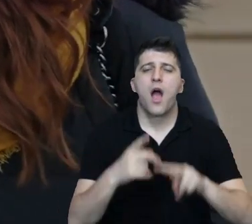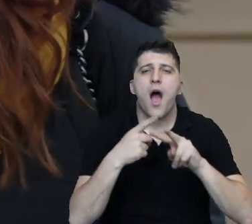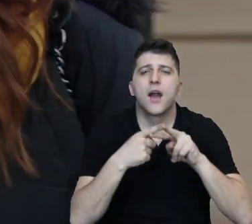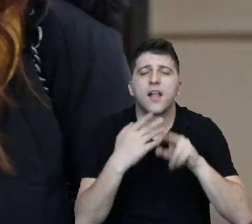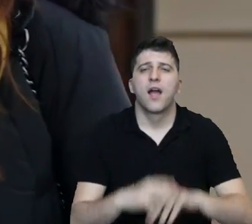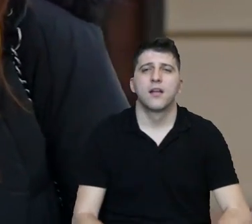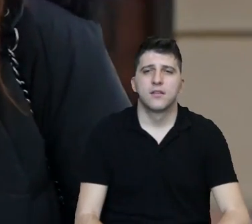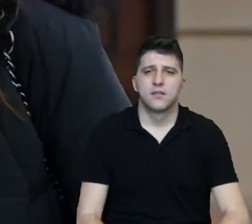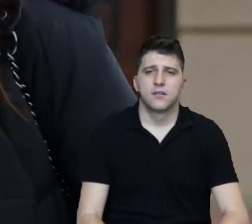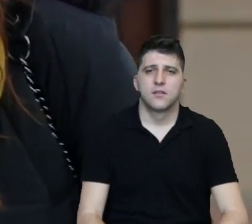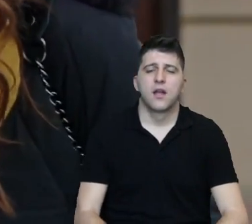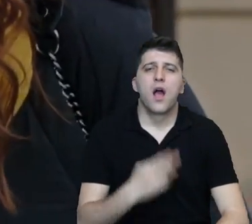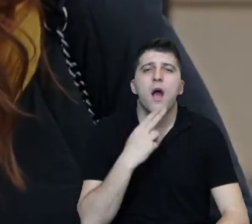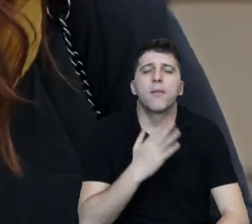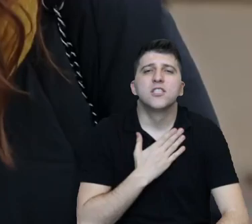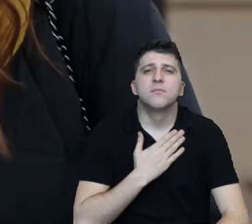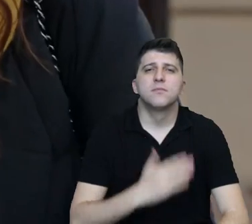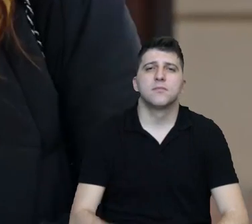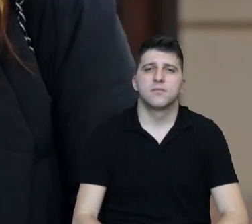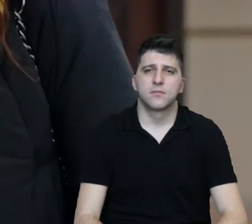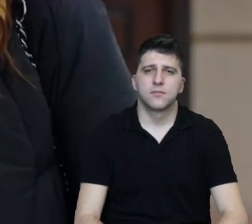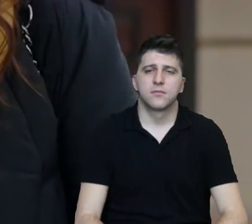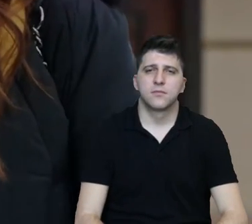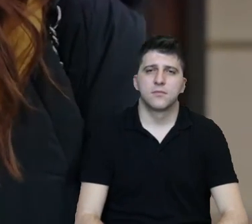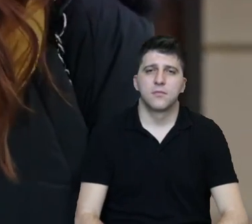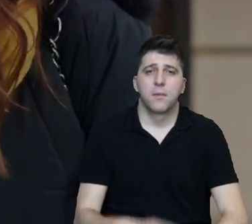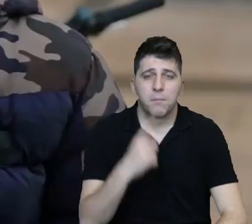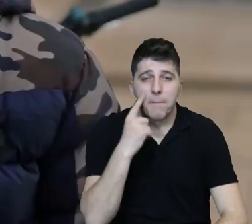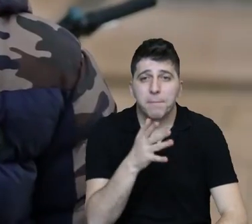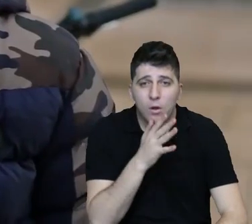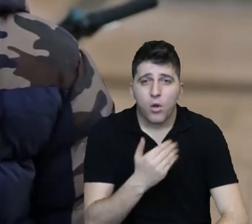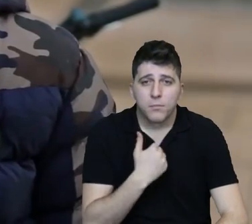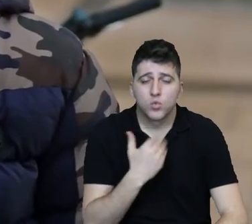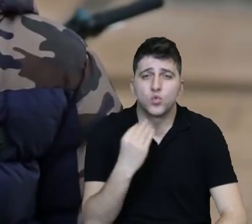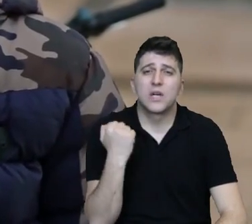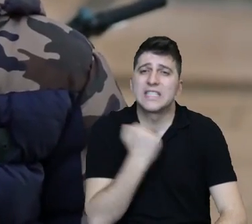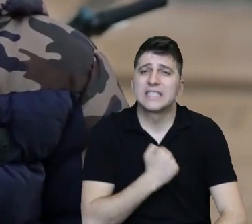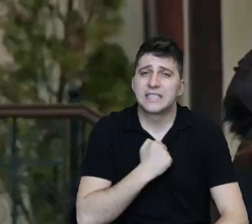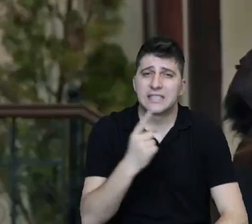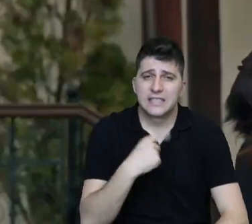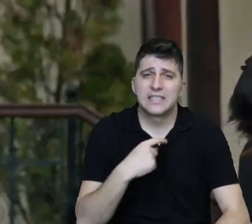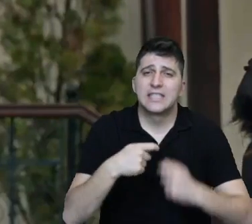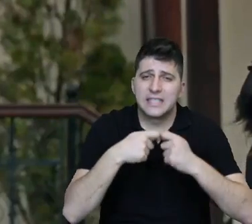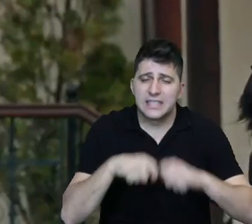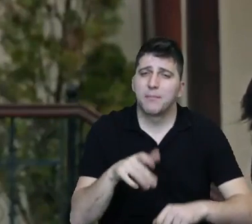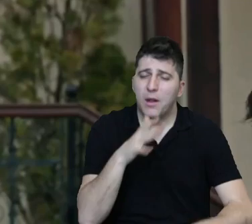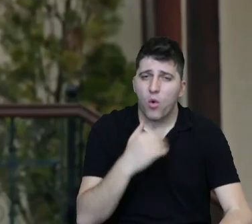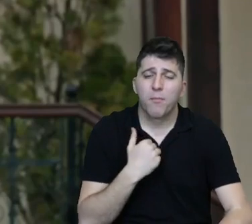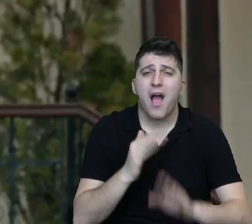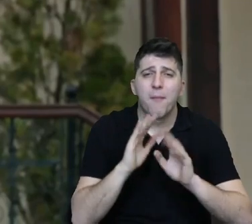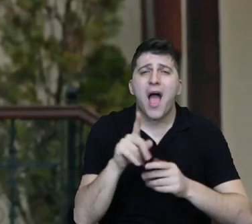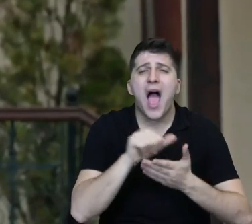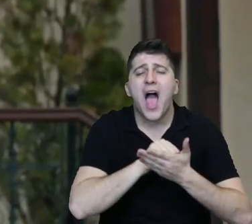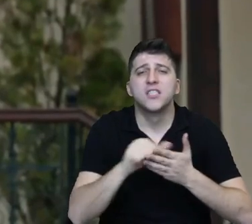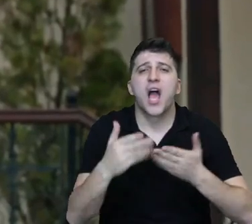Arda. Ablacığım. Ya bak, biliyorum bize çok kızgınsın, kırgınsın. Ama sana